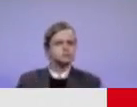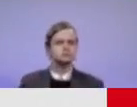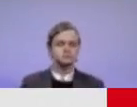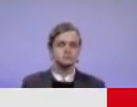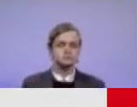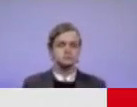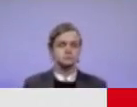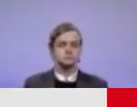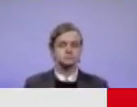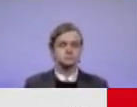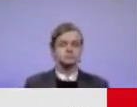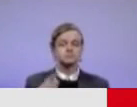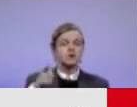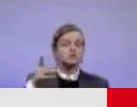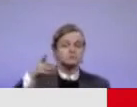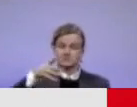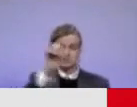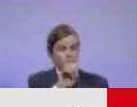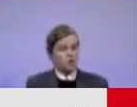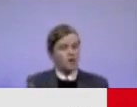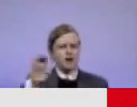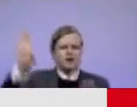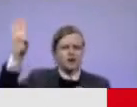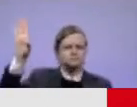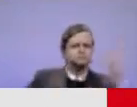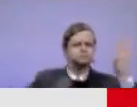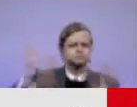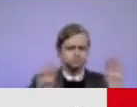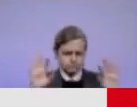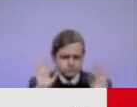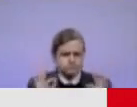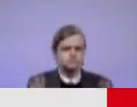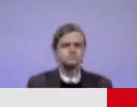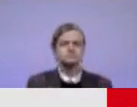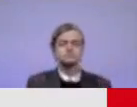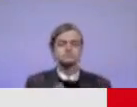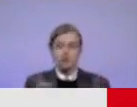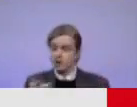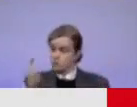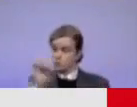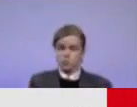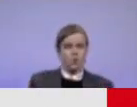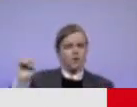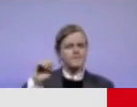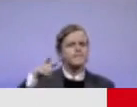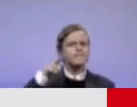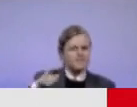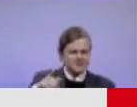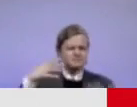Pentru o Europa democratică, pentru o Europa competitivă, pentru o Europa a valorilor, în